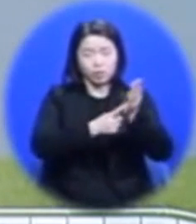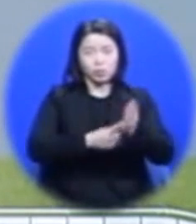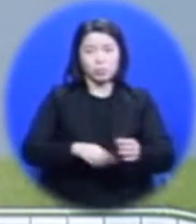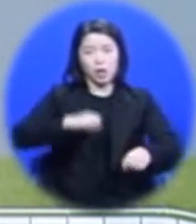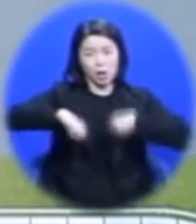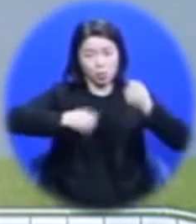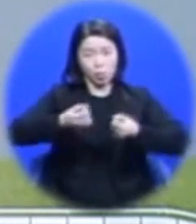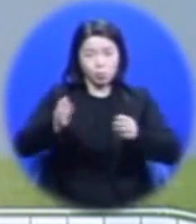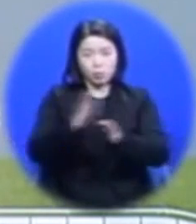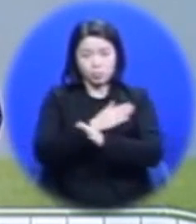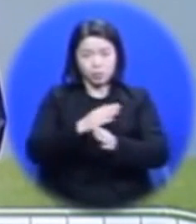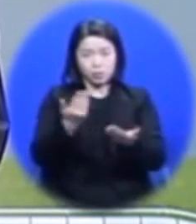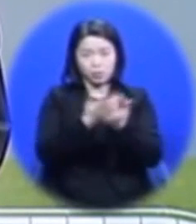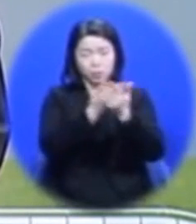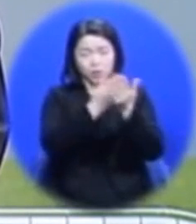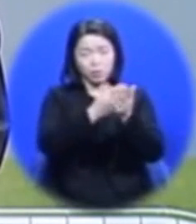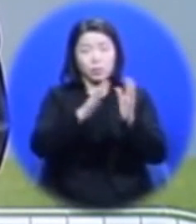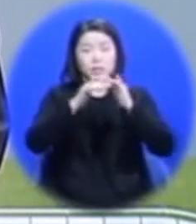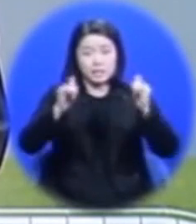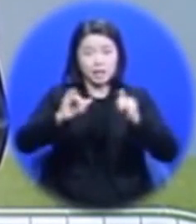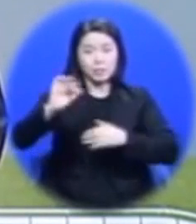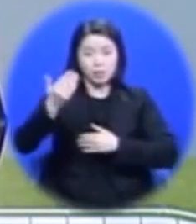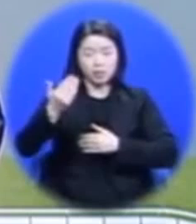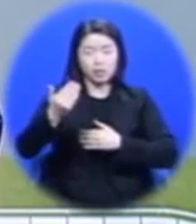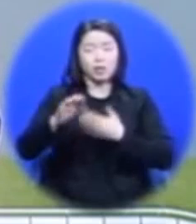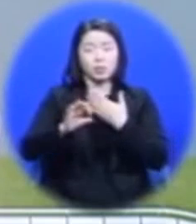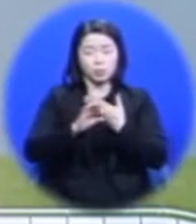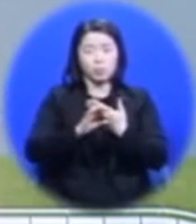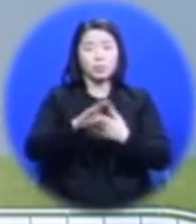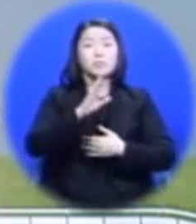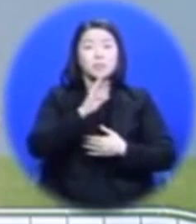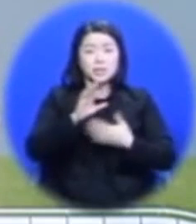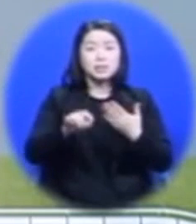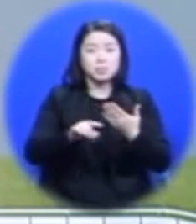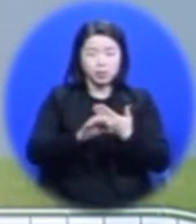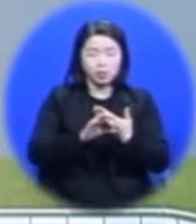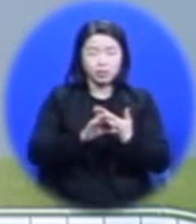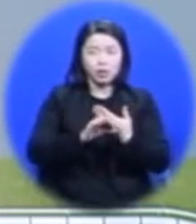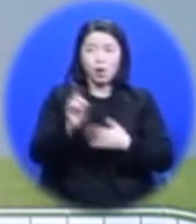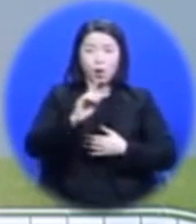게 맞다면 어떤 결과가 오는 줄 아느냐?